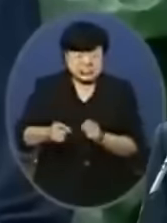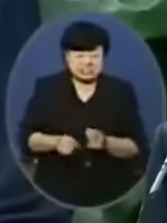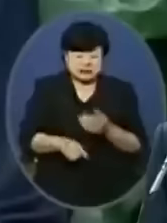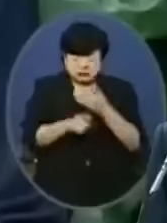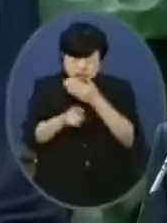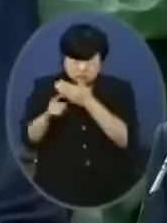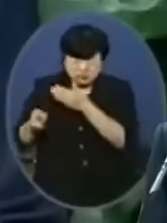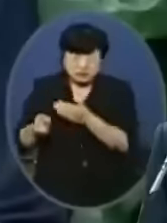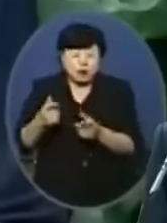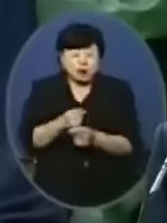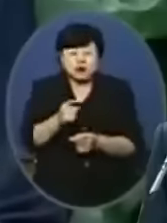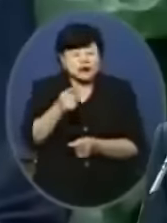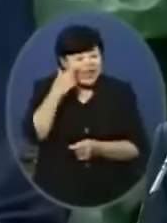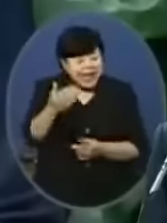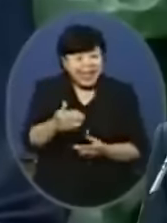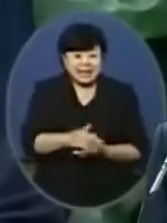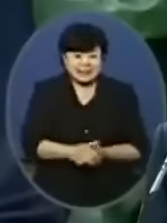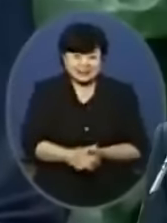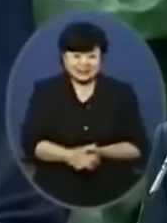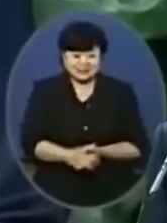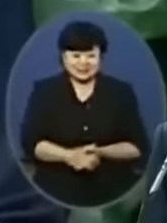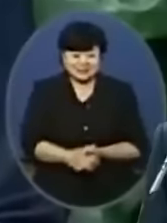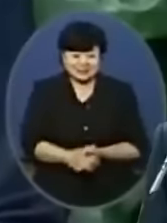손가락질하는 원수를 어떻게 할까요?